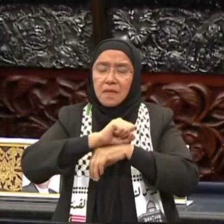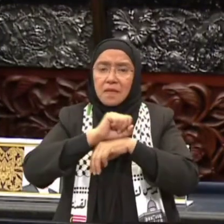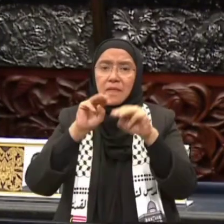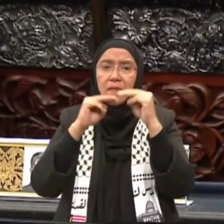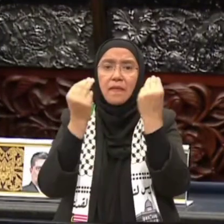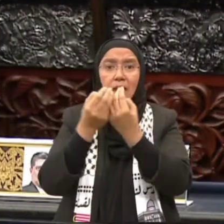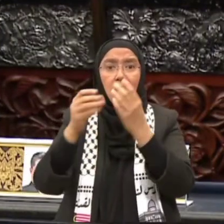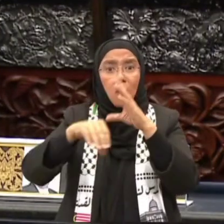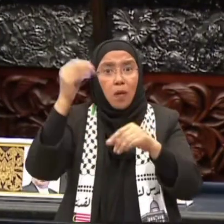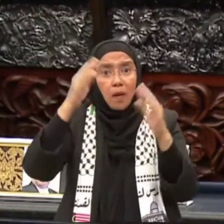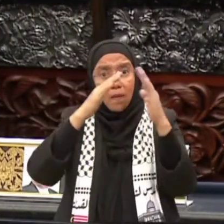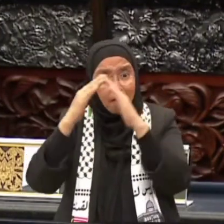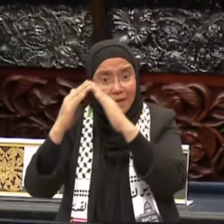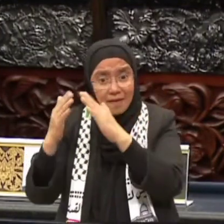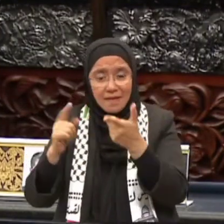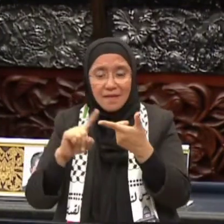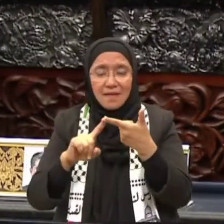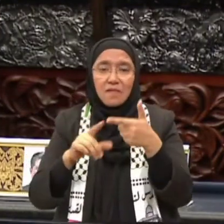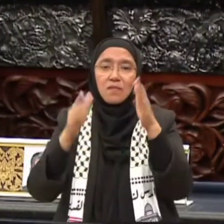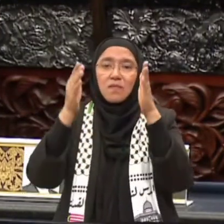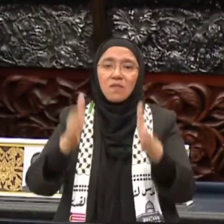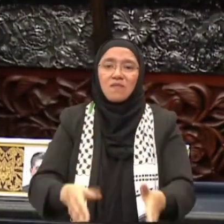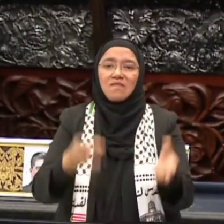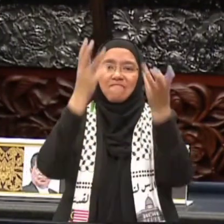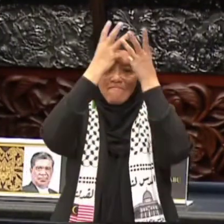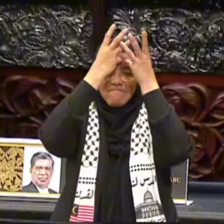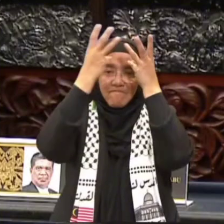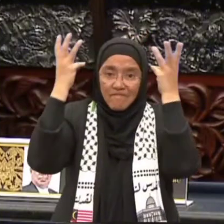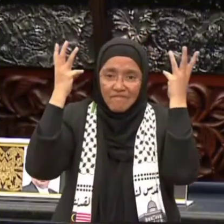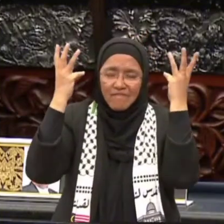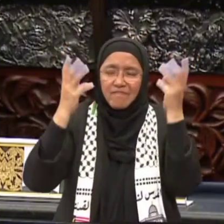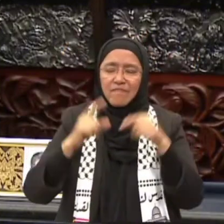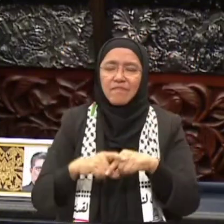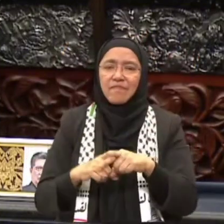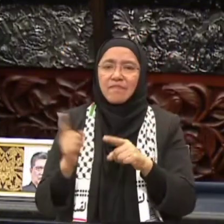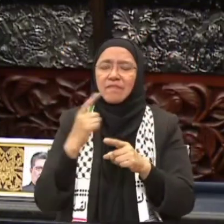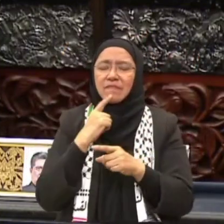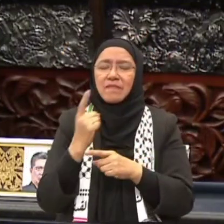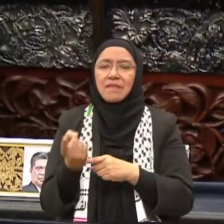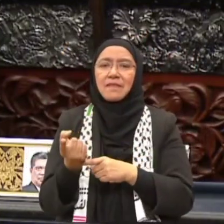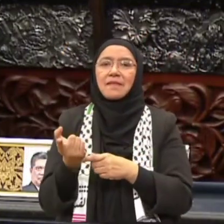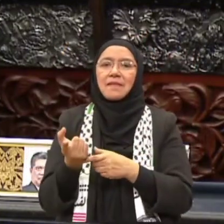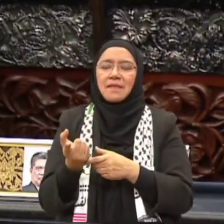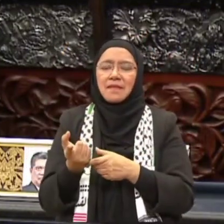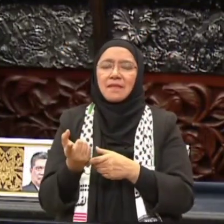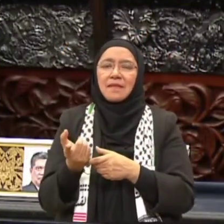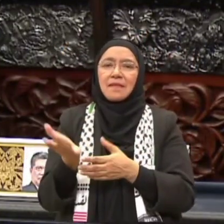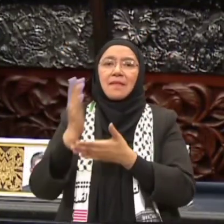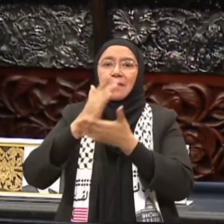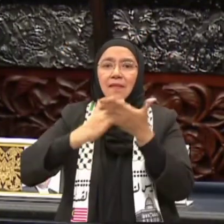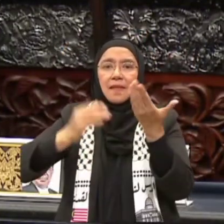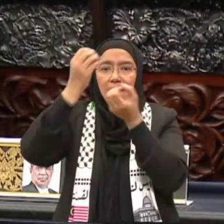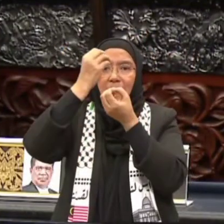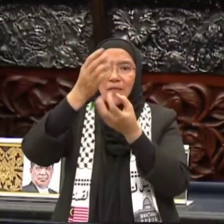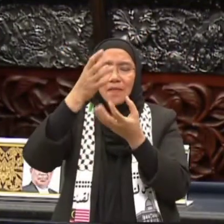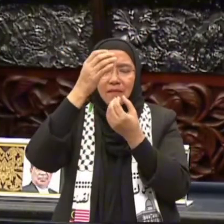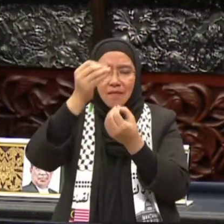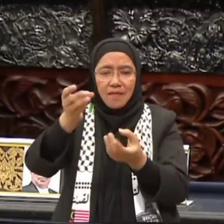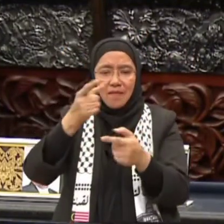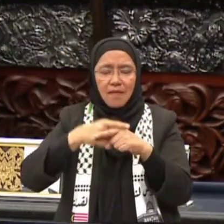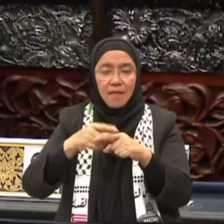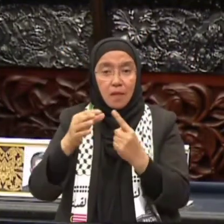Sebahagian daripada maklumat mengenai terutamanya orang asli datang daripada AIDAMA,